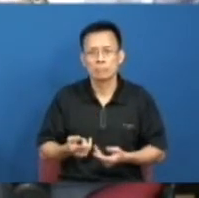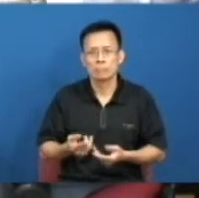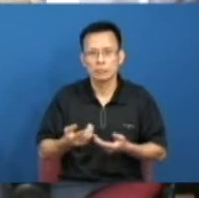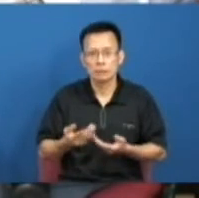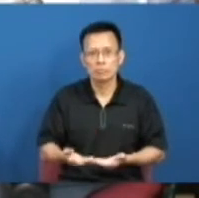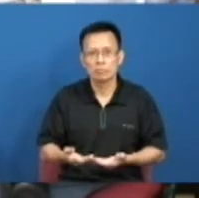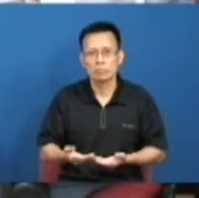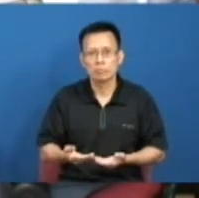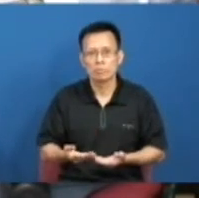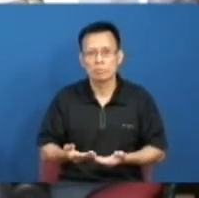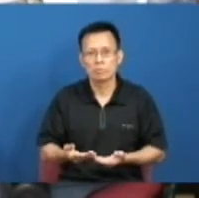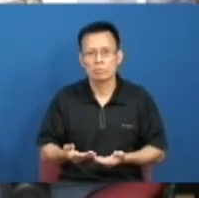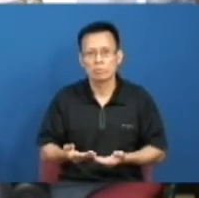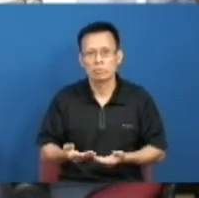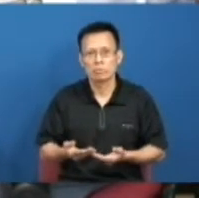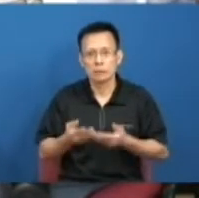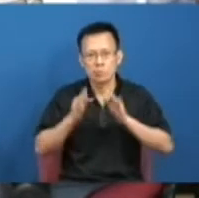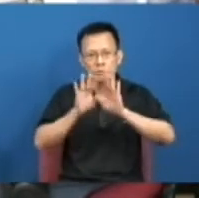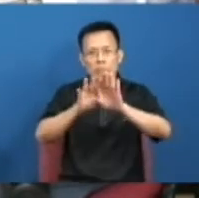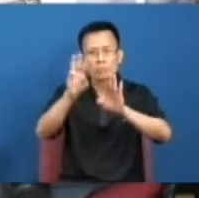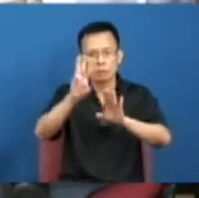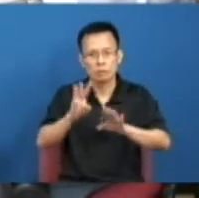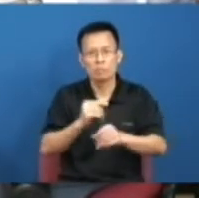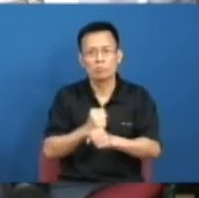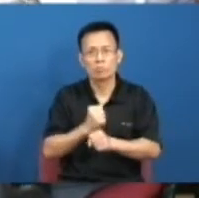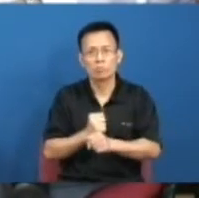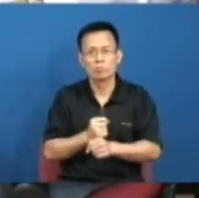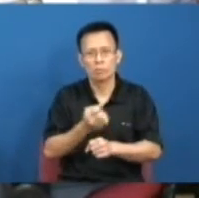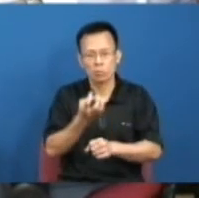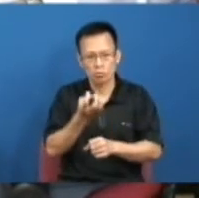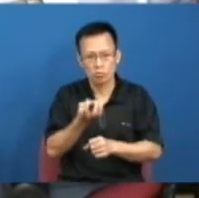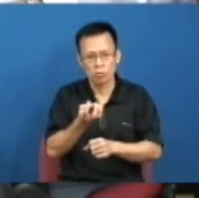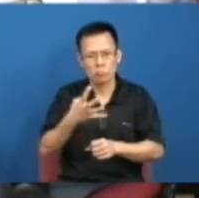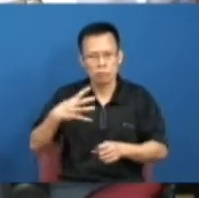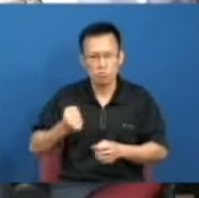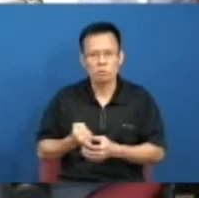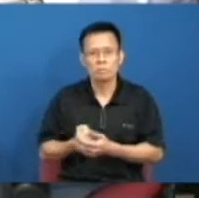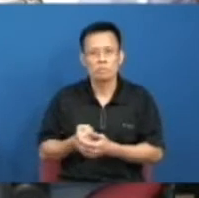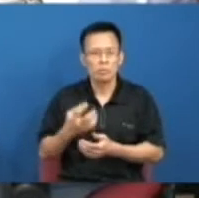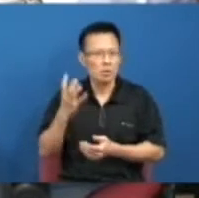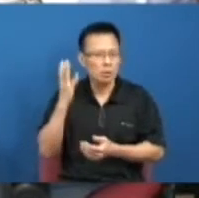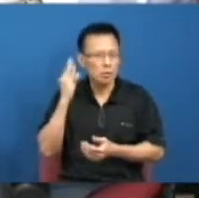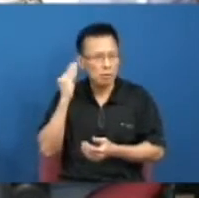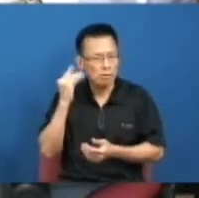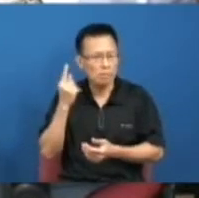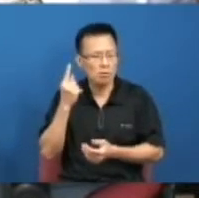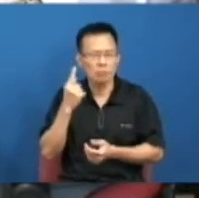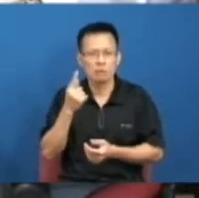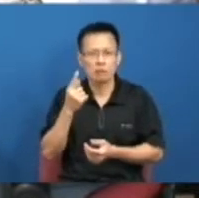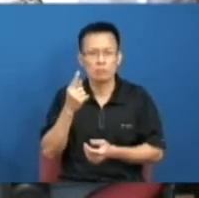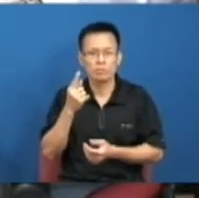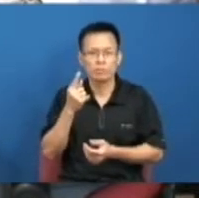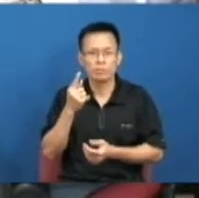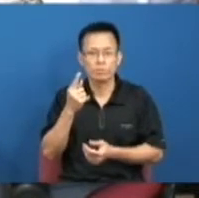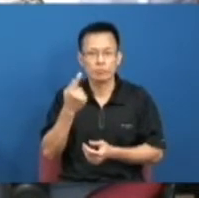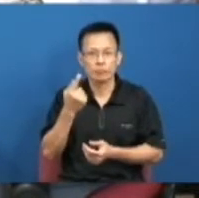在嘅防水工程咧，都好少。用噶啦， 但我就聽講話呢只咧就係喺我